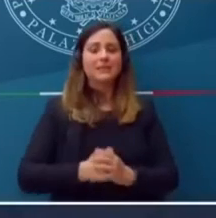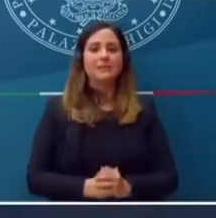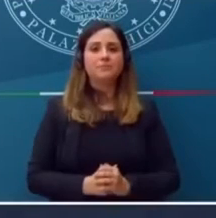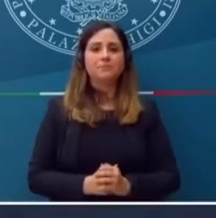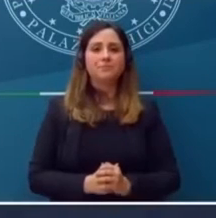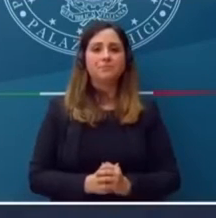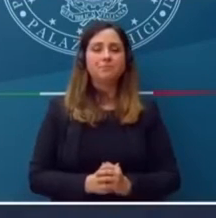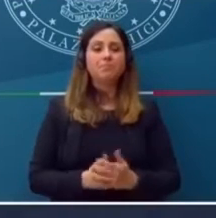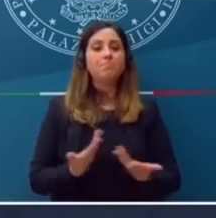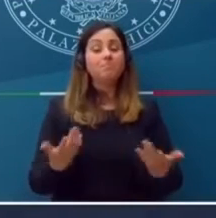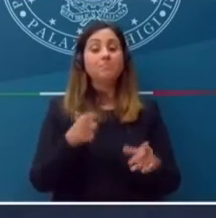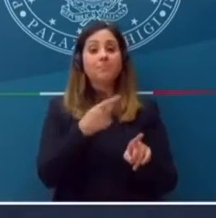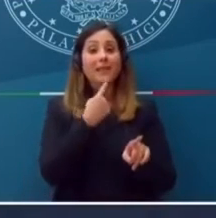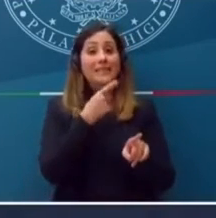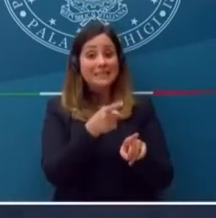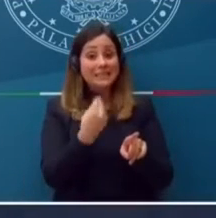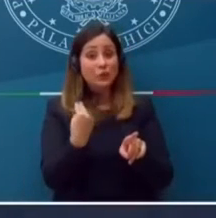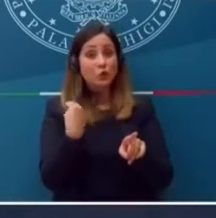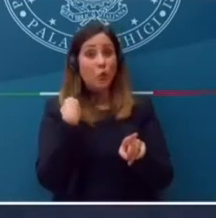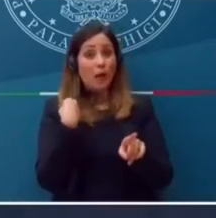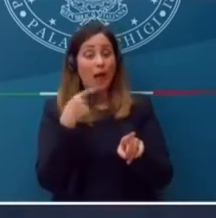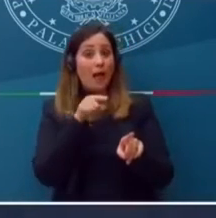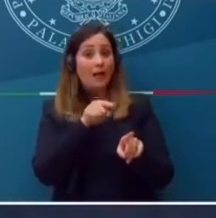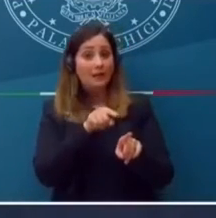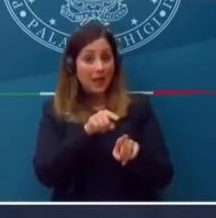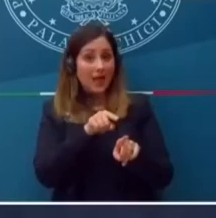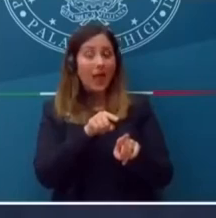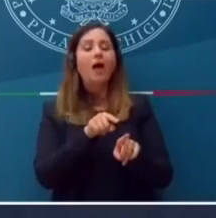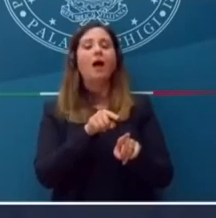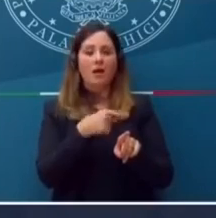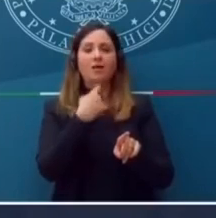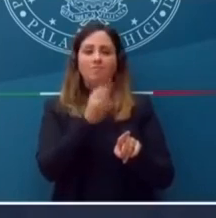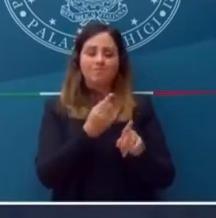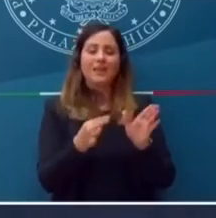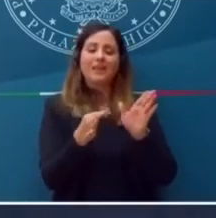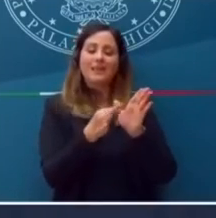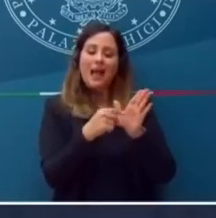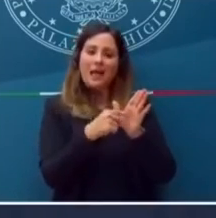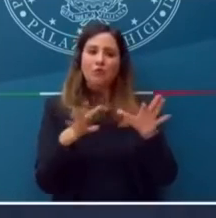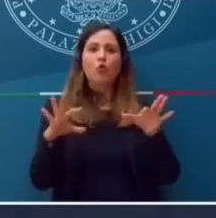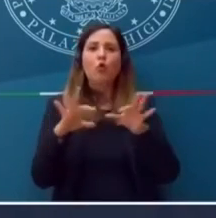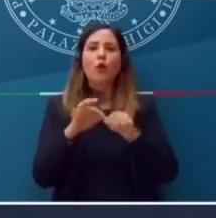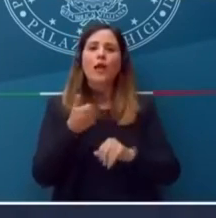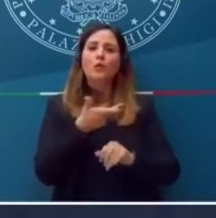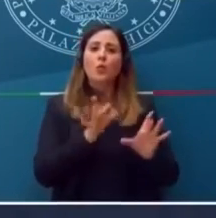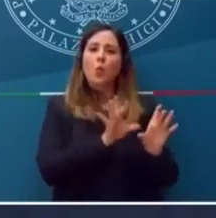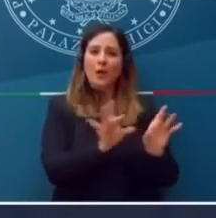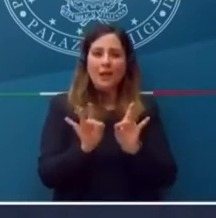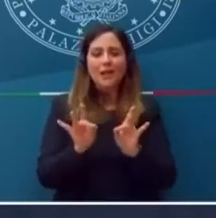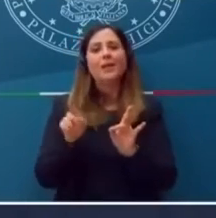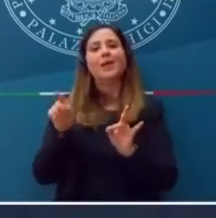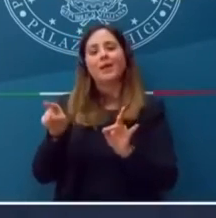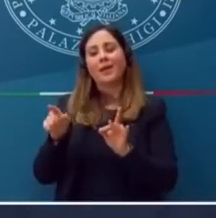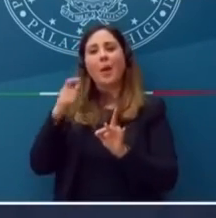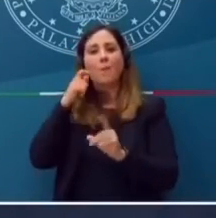Chi ha formulato la domanda ha posto il dato dell'incidenza cumulativa a 7 giorni fissato a